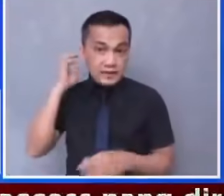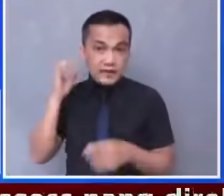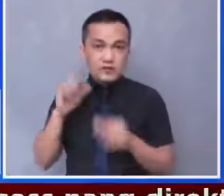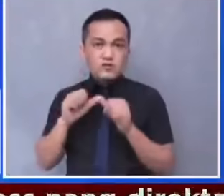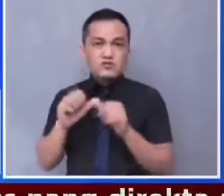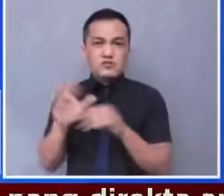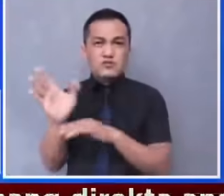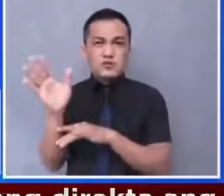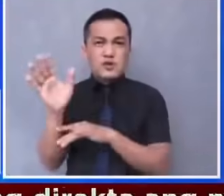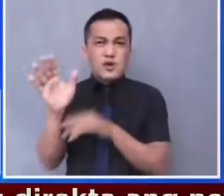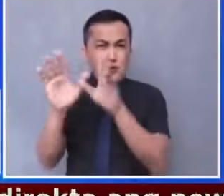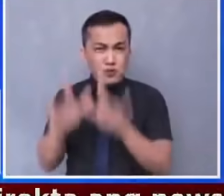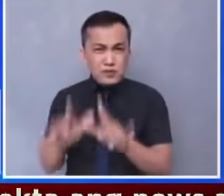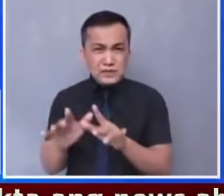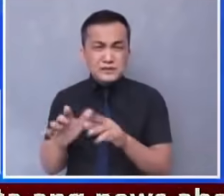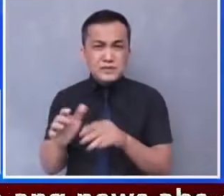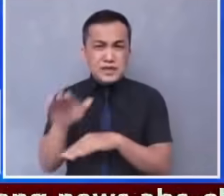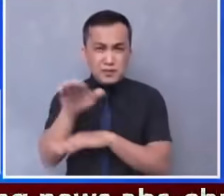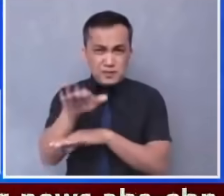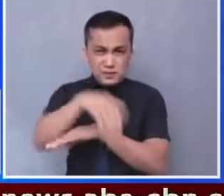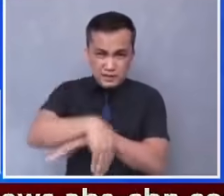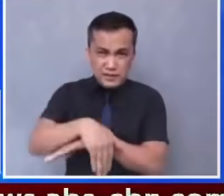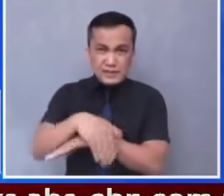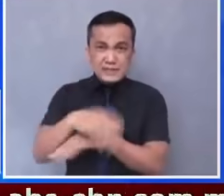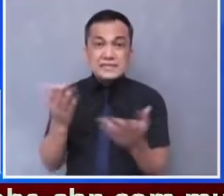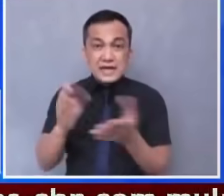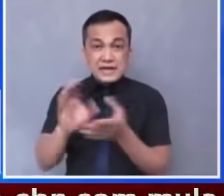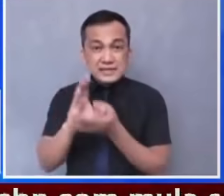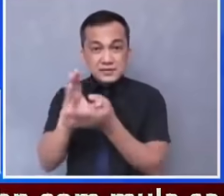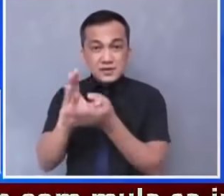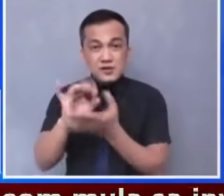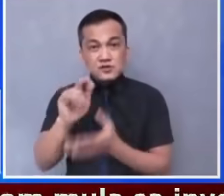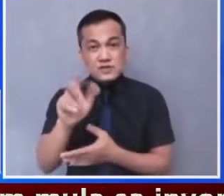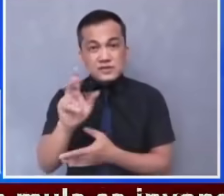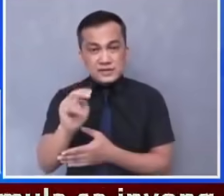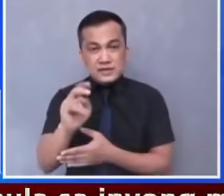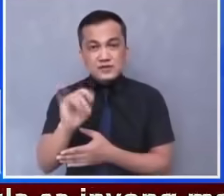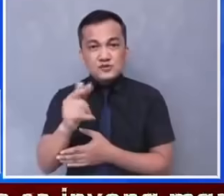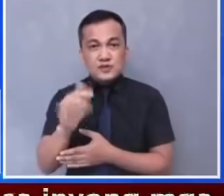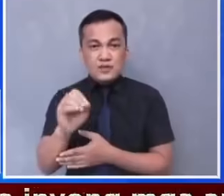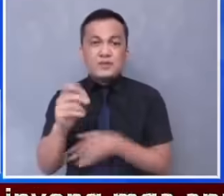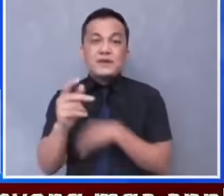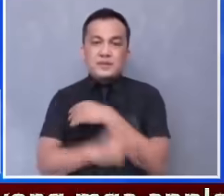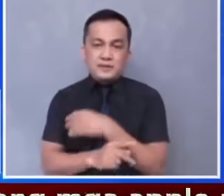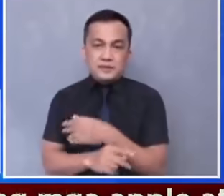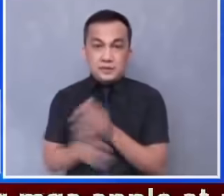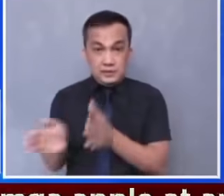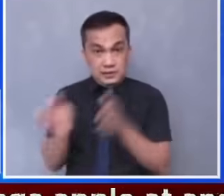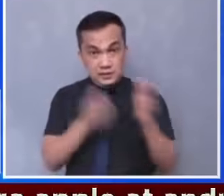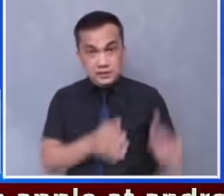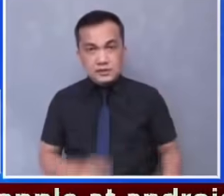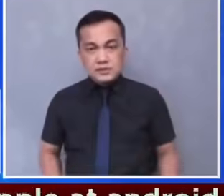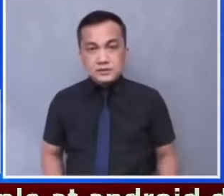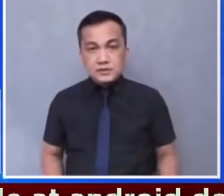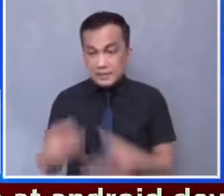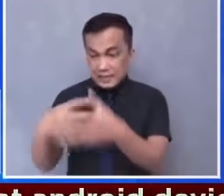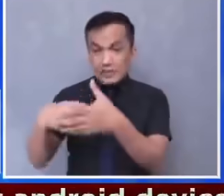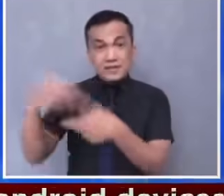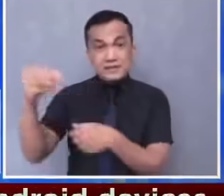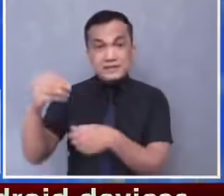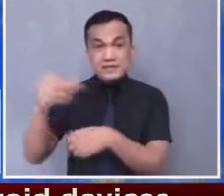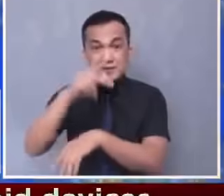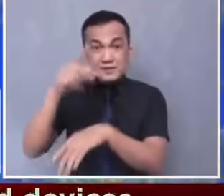hapon hanggang gabi sa Zamboanga Peninsula, Soksarjen at Surigao Provinces. Samantala, nakalabas na ng Philippine Area